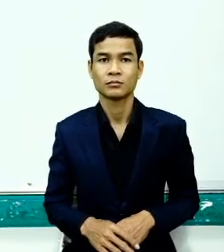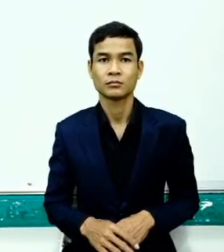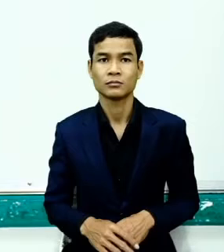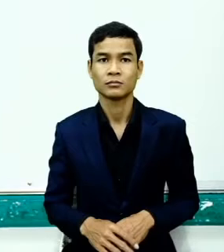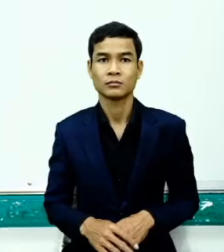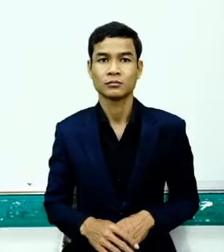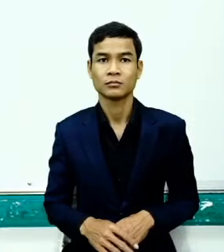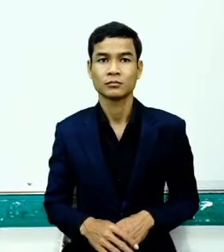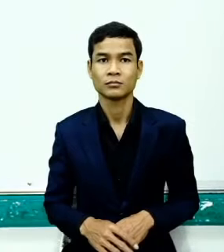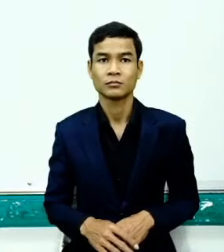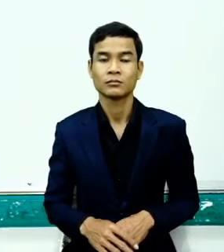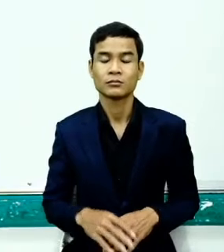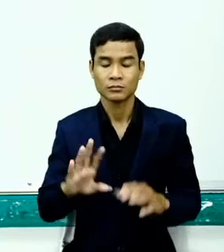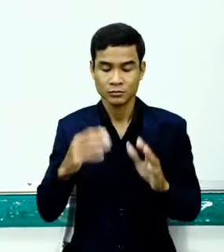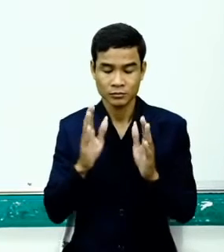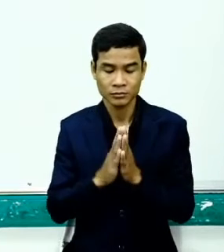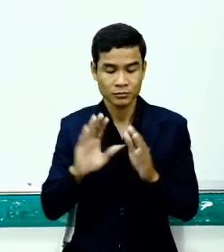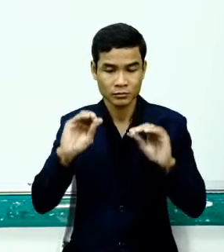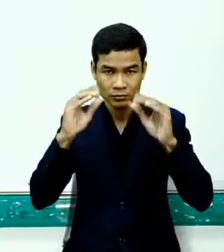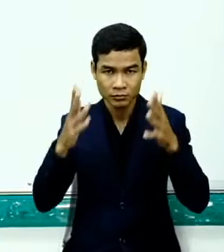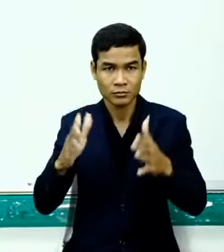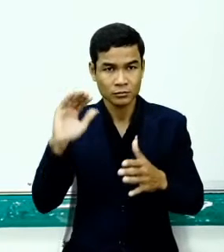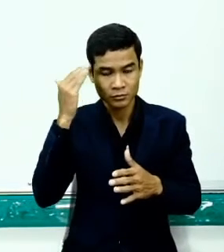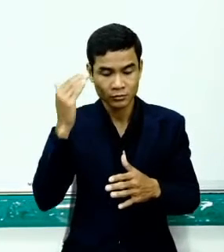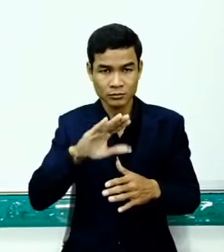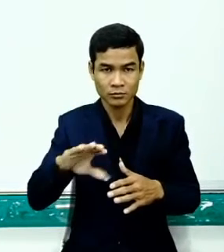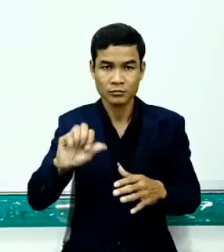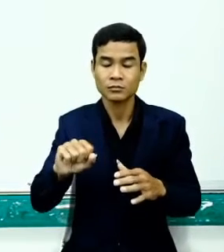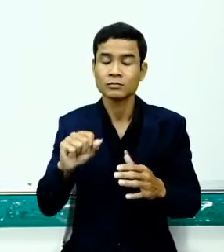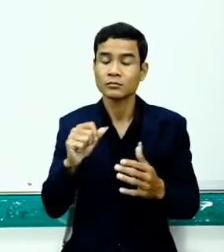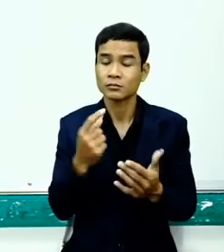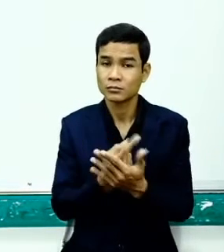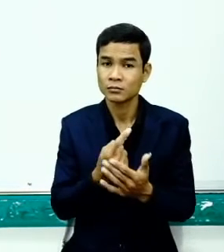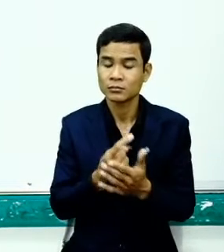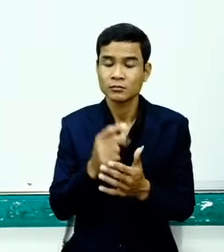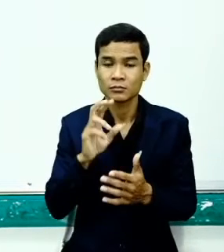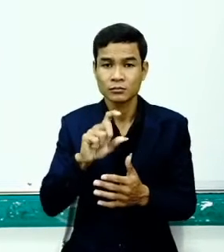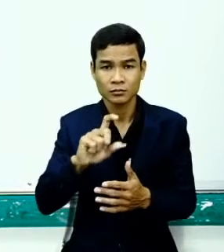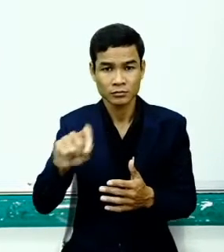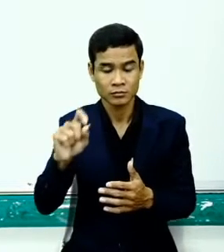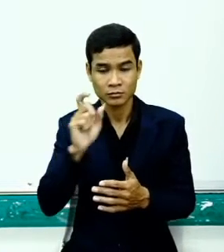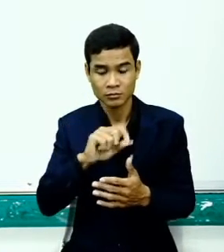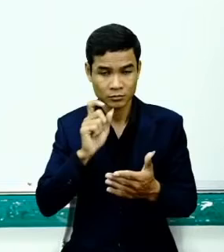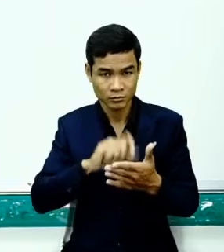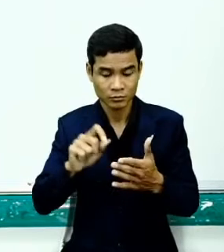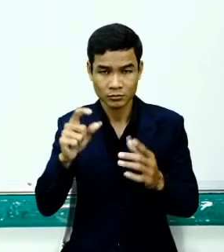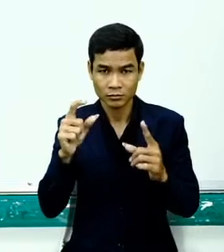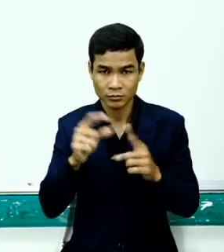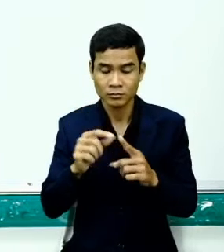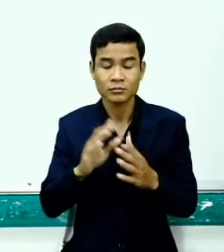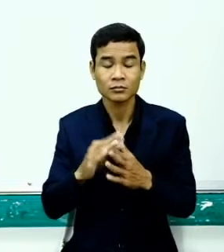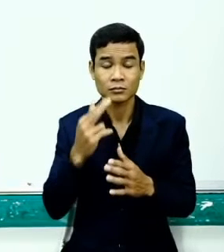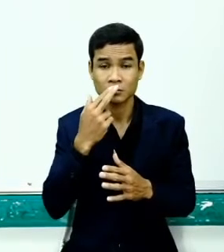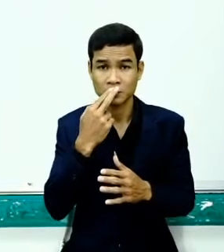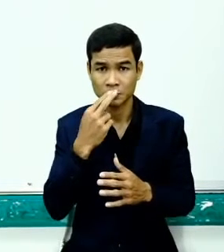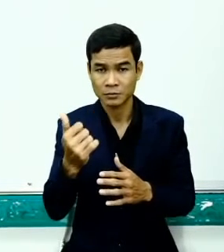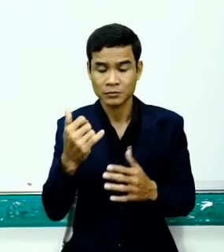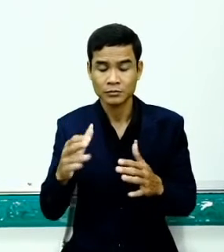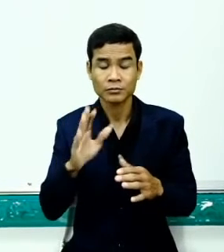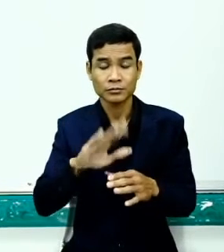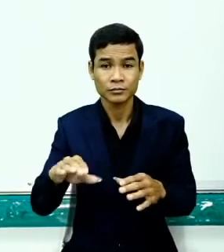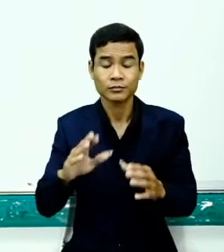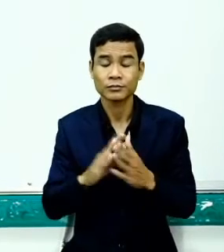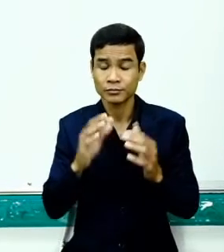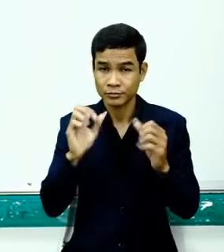ចាអរគុណអ្នកគ្រូសង្ឃឹមថាកូនទាំងអស់គ្នាប្រកាសជាបានចូលរួមសរសេរពាក្យញួរចូលក្នុងសៀវភៅរួចរាល់ហើយតោះឥ